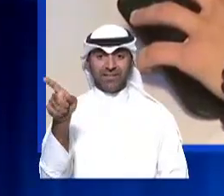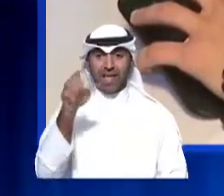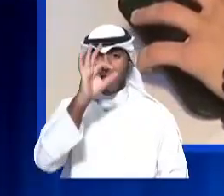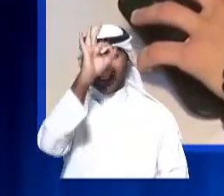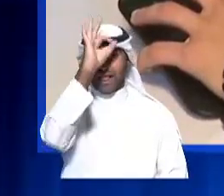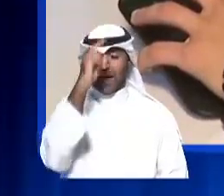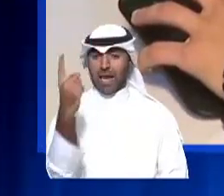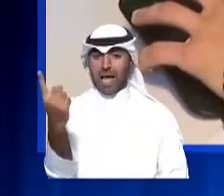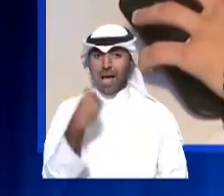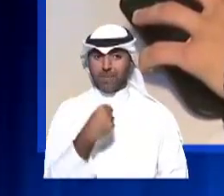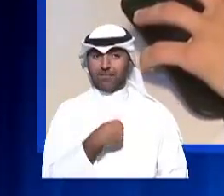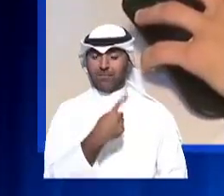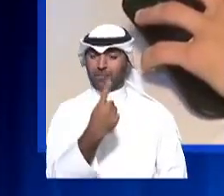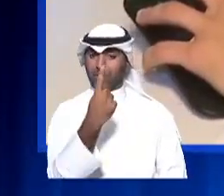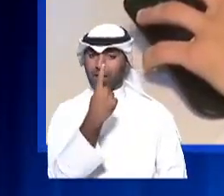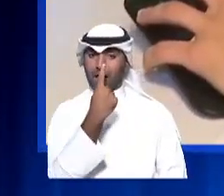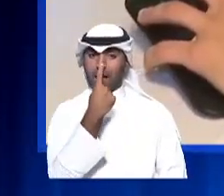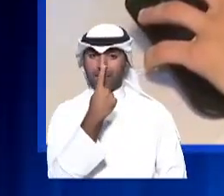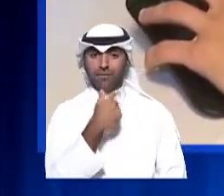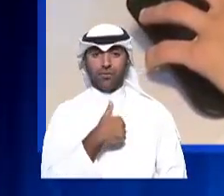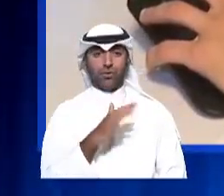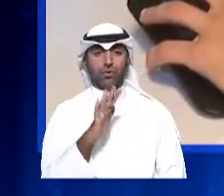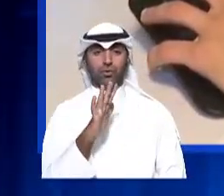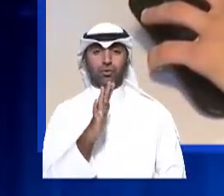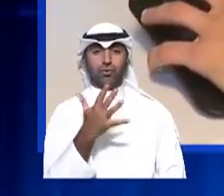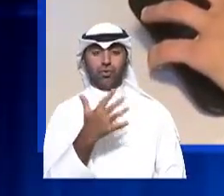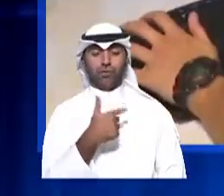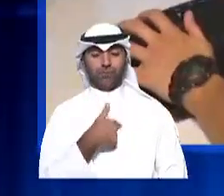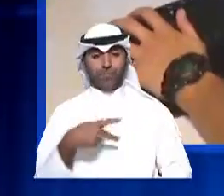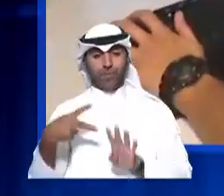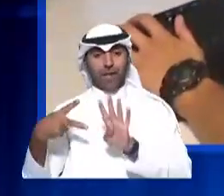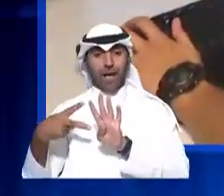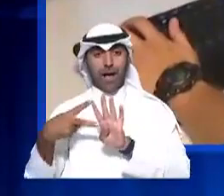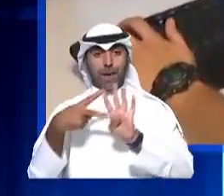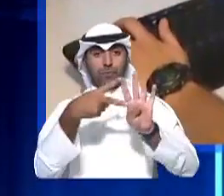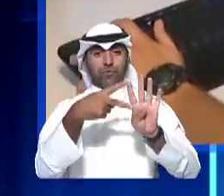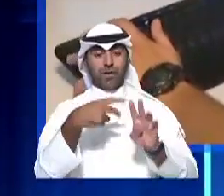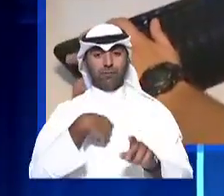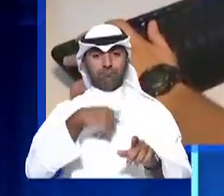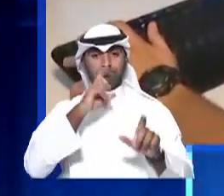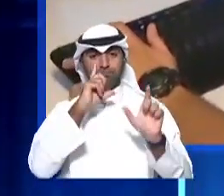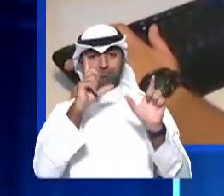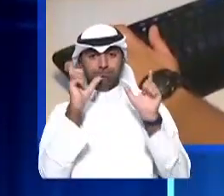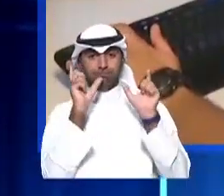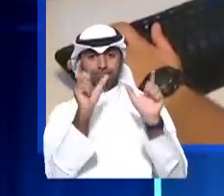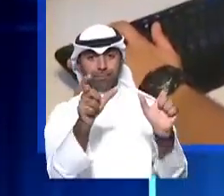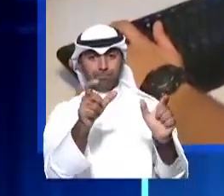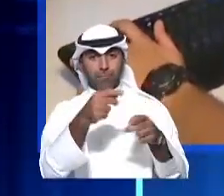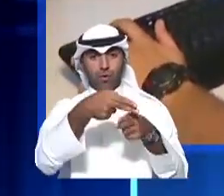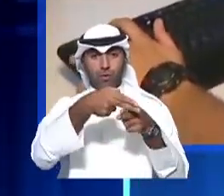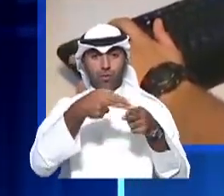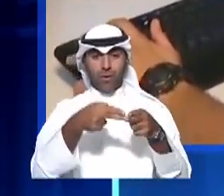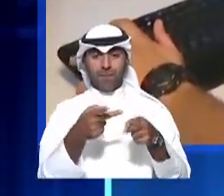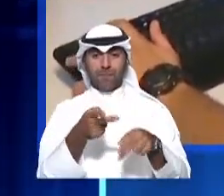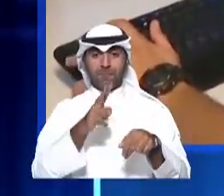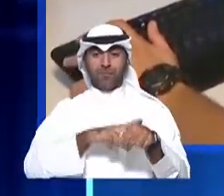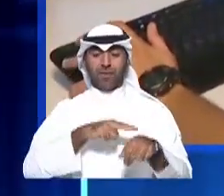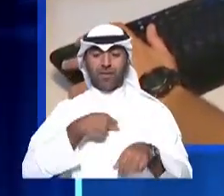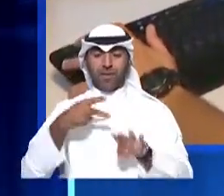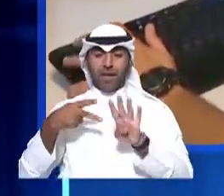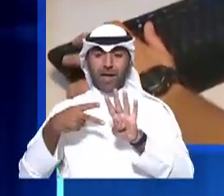على شاشات الرادار والجنود الموجودين الان في البحر في مراقبة خاصة جون الكويت او غير مناطق جون